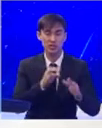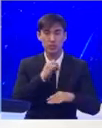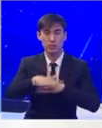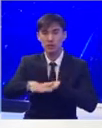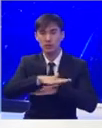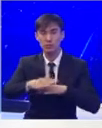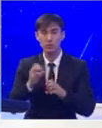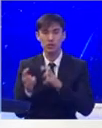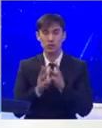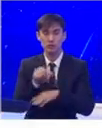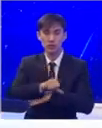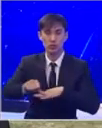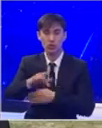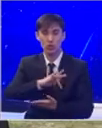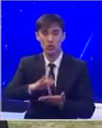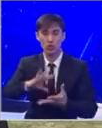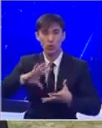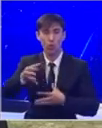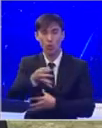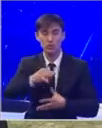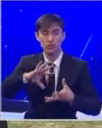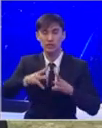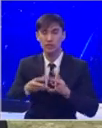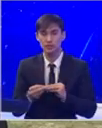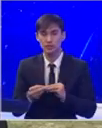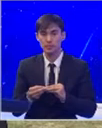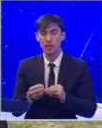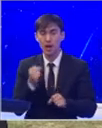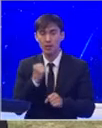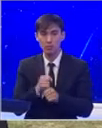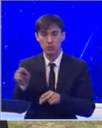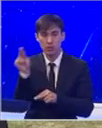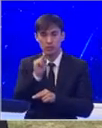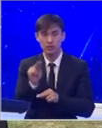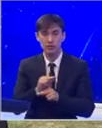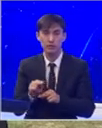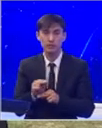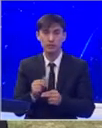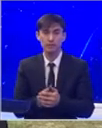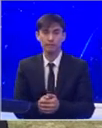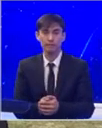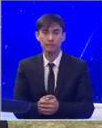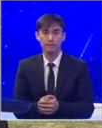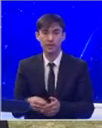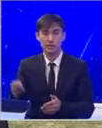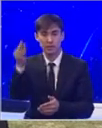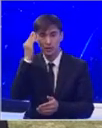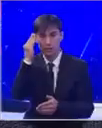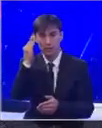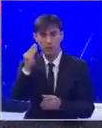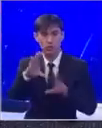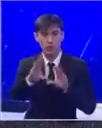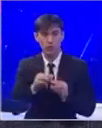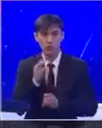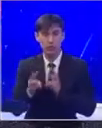территории города и области в целом то есть отрабатывается тактика тушения пожаров с